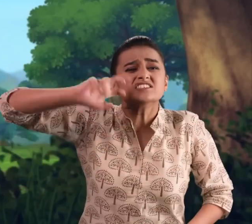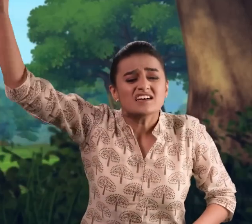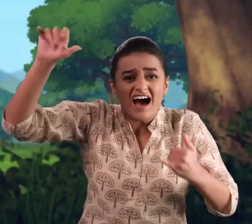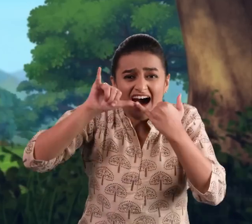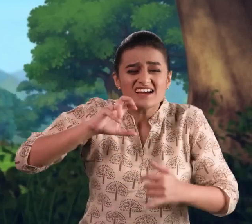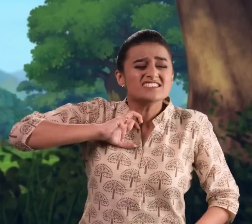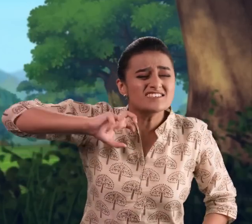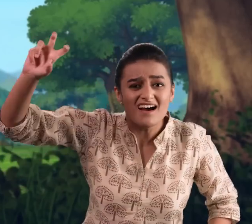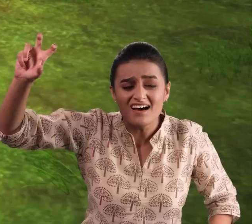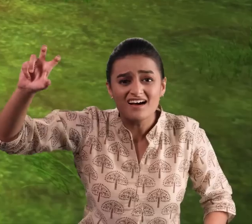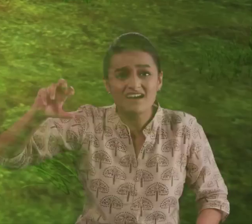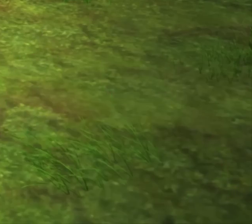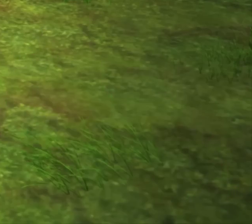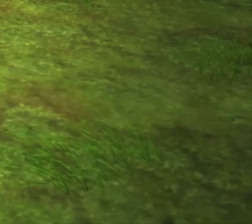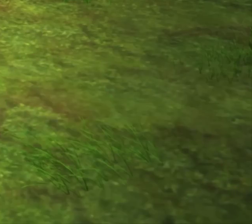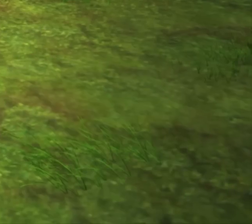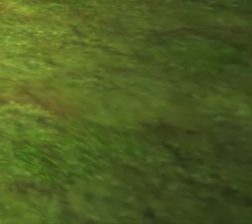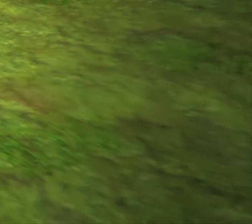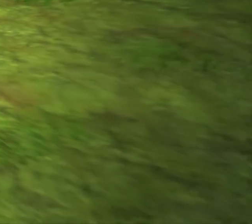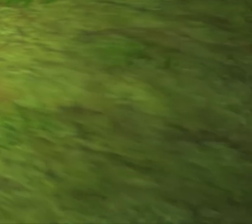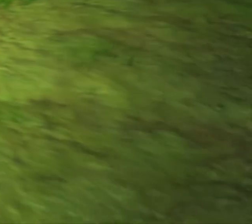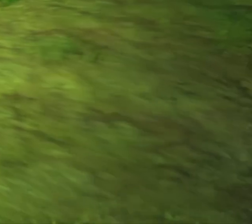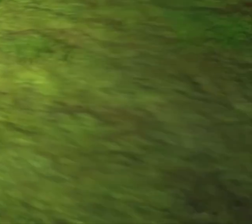कृष्णा, कृष्णा।